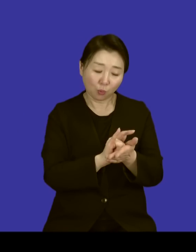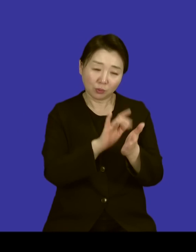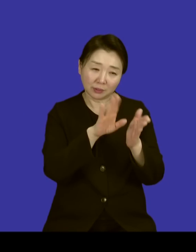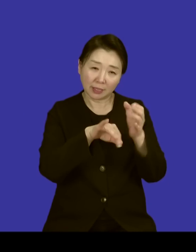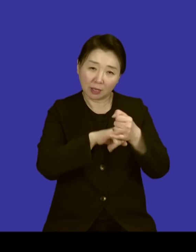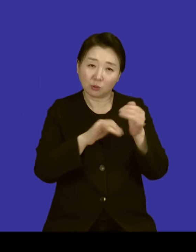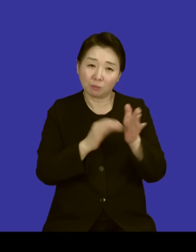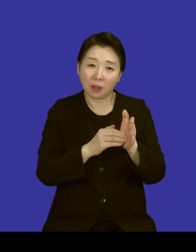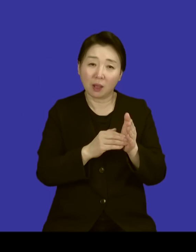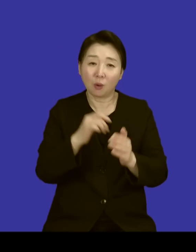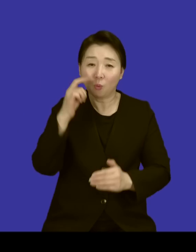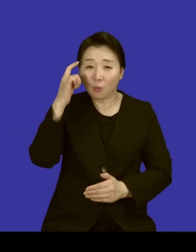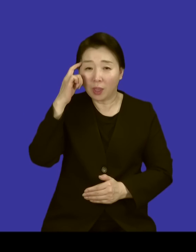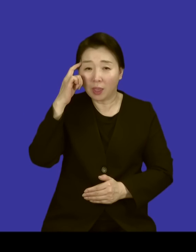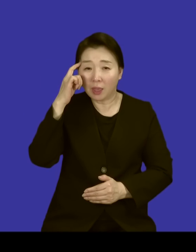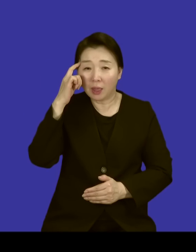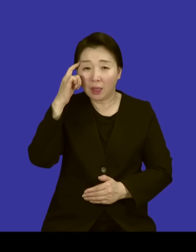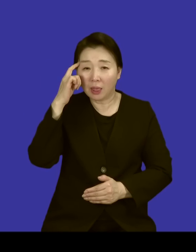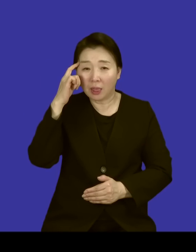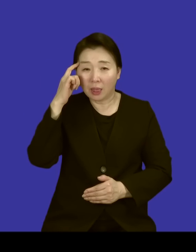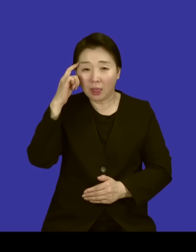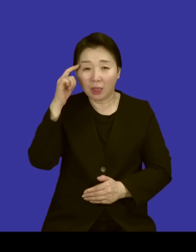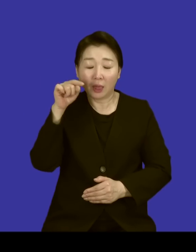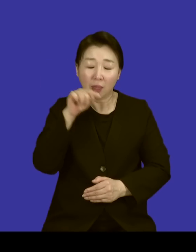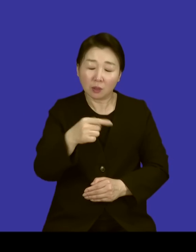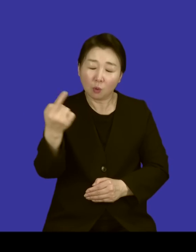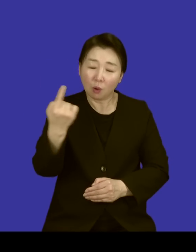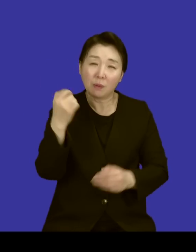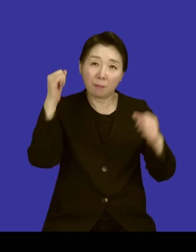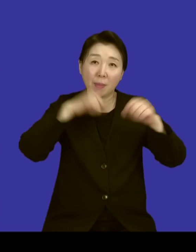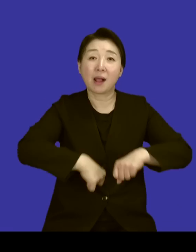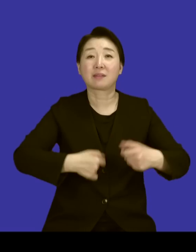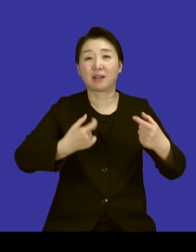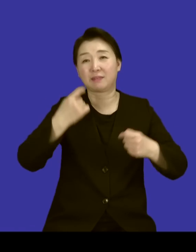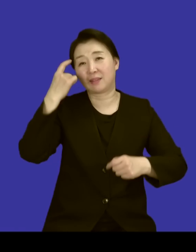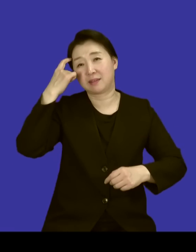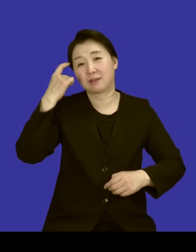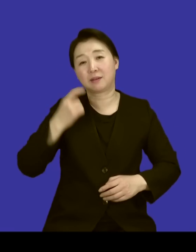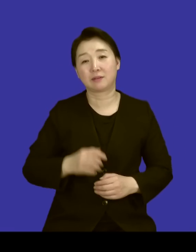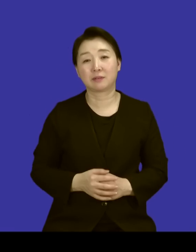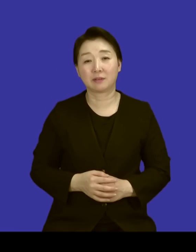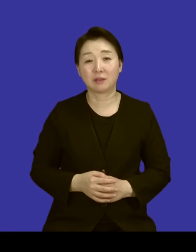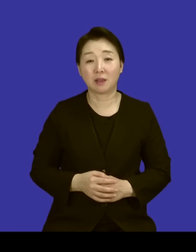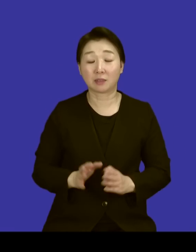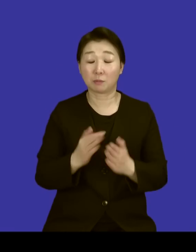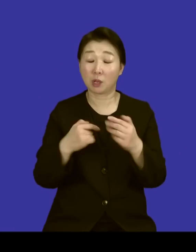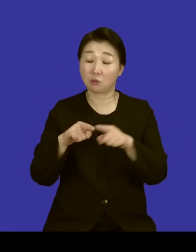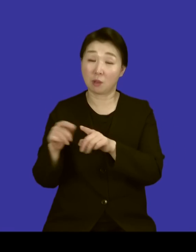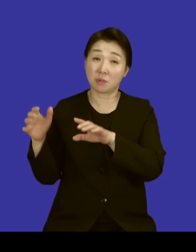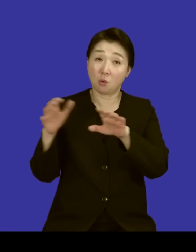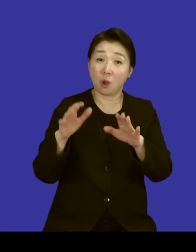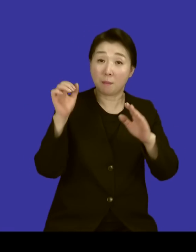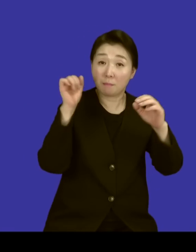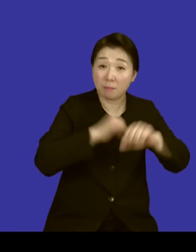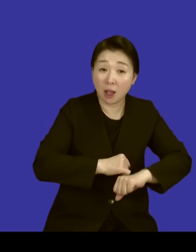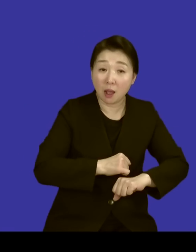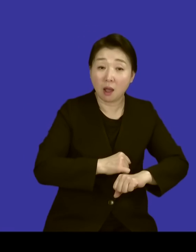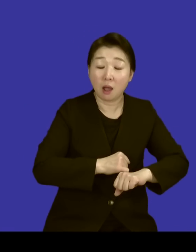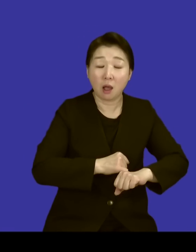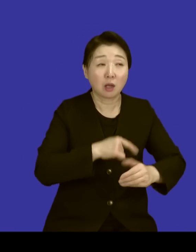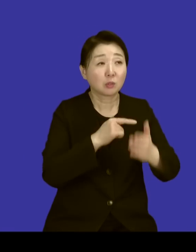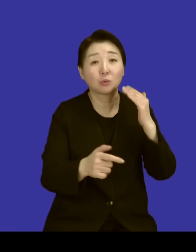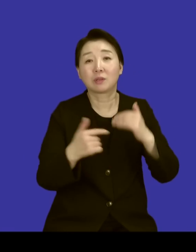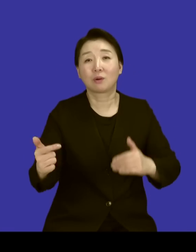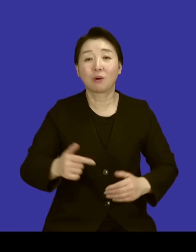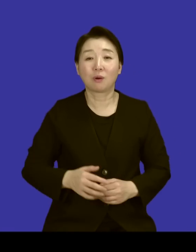생각해도 내가 가서 하는 저거는 망하겠대요. 자기 생각에. 근데 가족이 다 같이 가서 망하면 데미지가